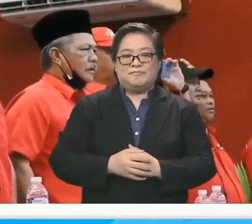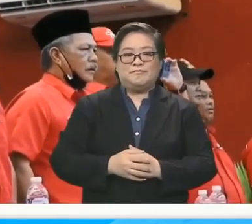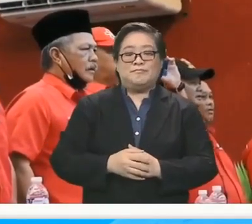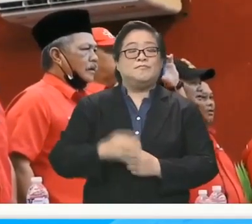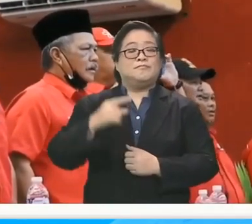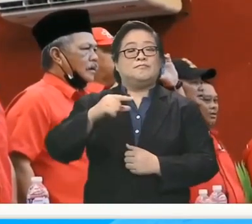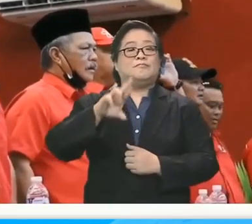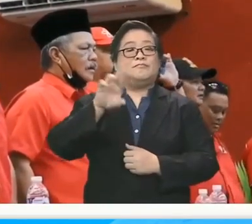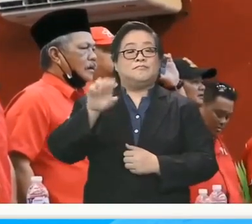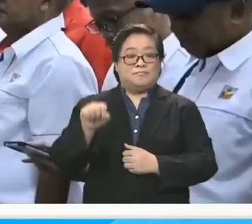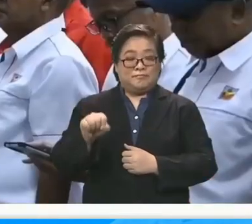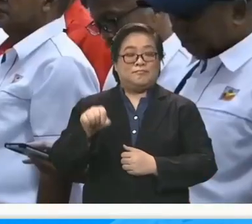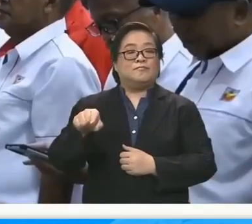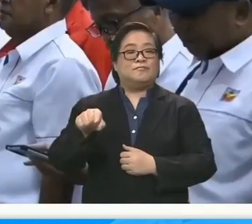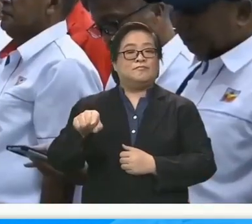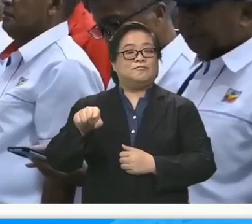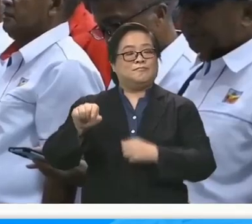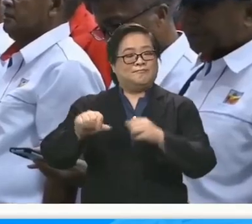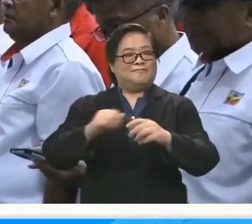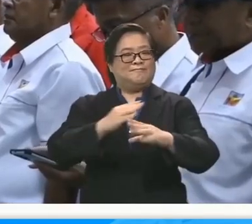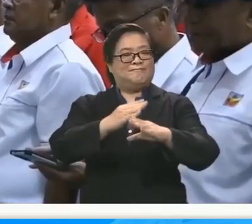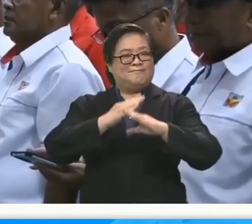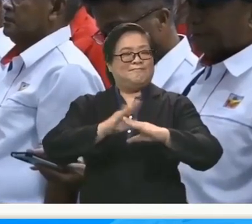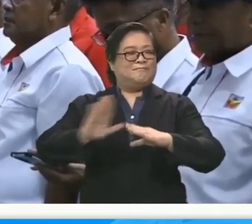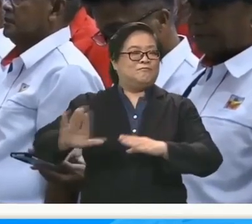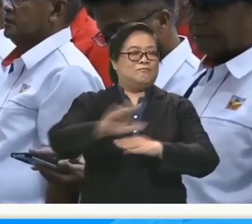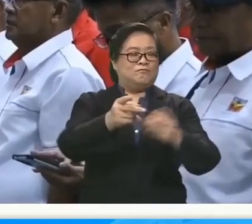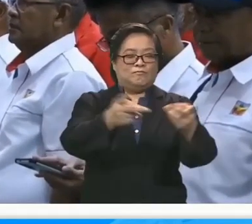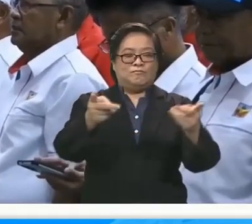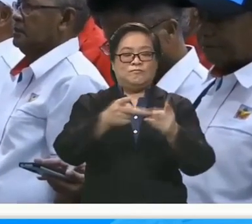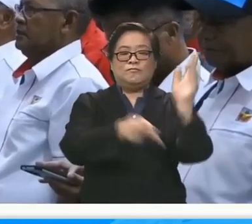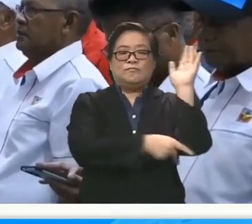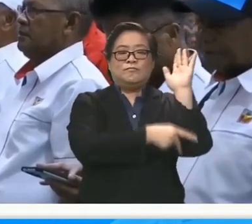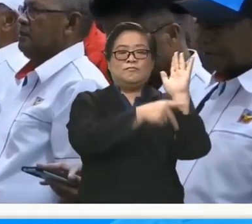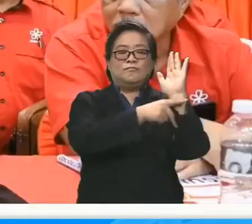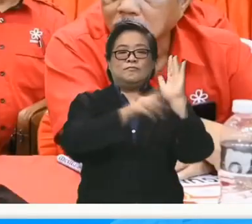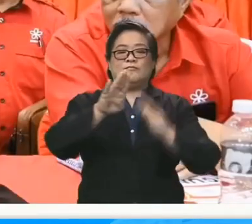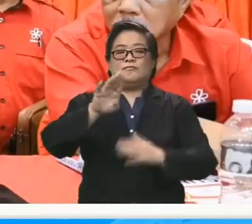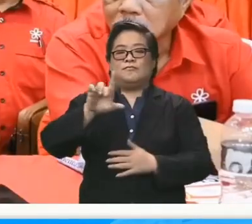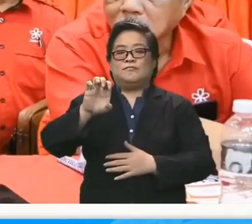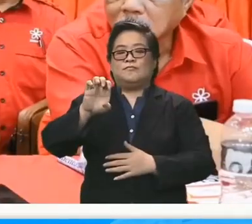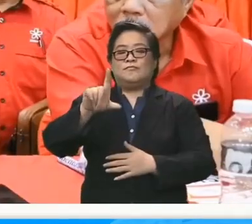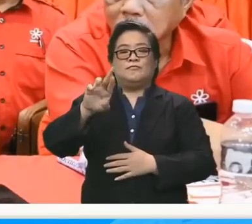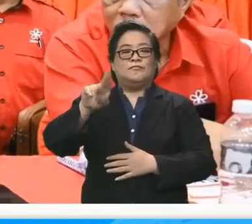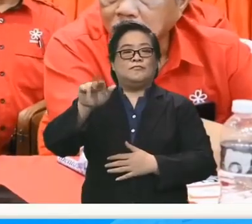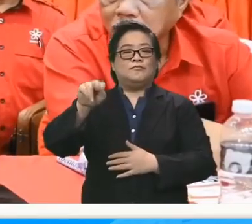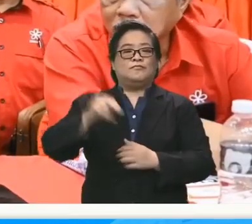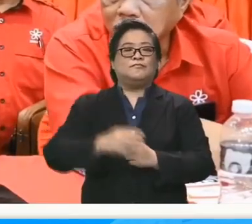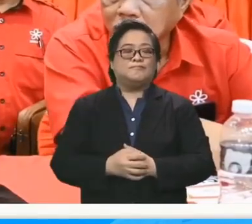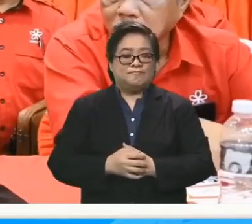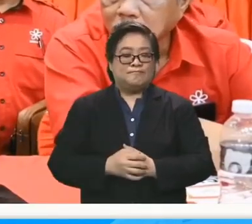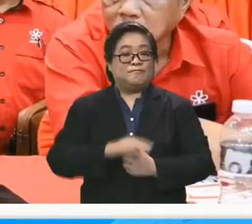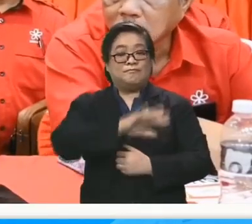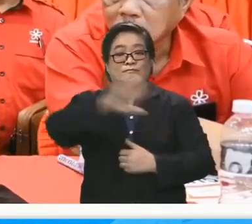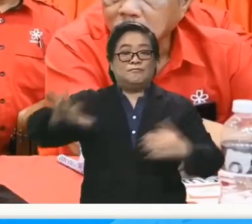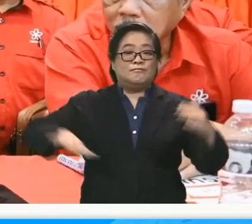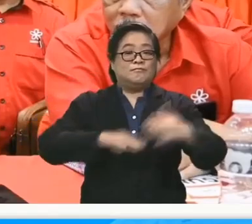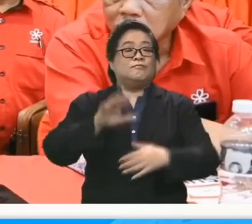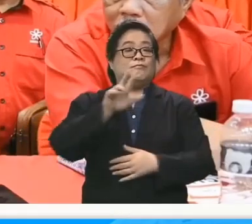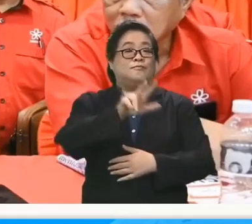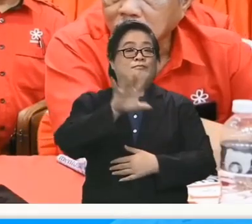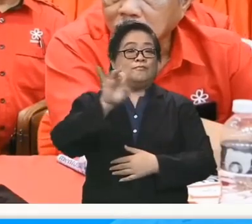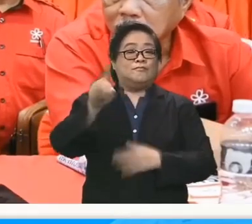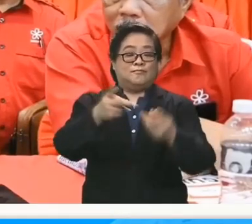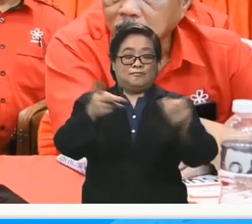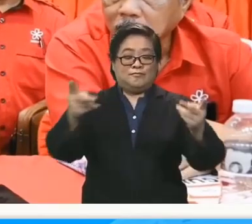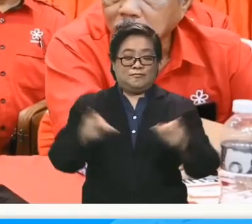kepada JRS untuk mempertahankan kerusi Parlimen Beluran. Jika semua 38 PDM di